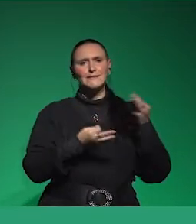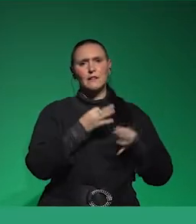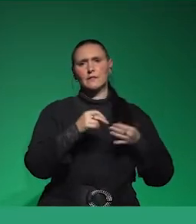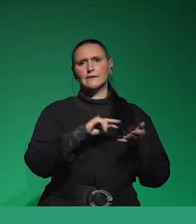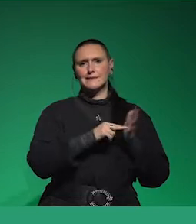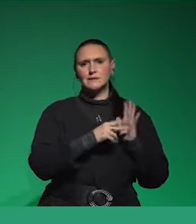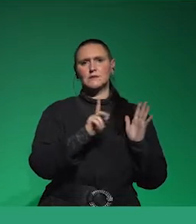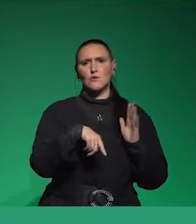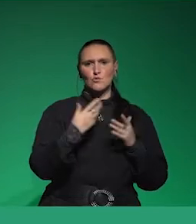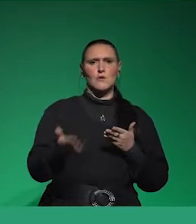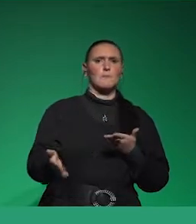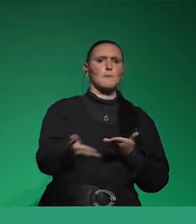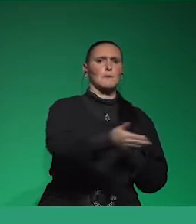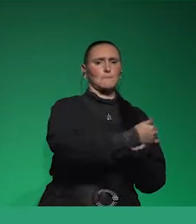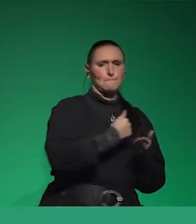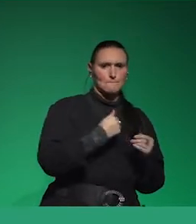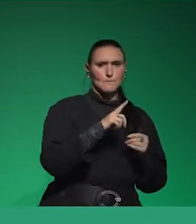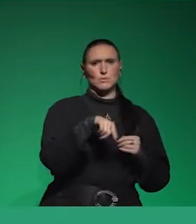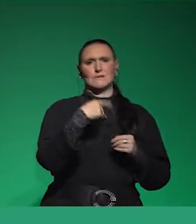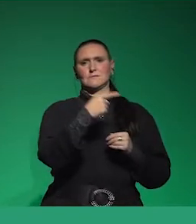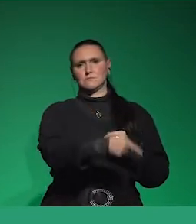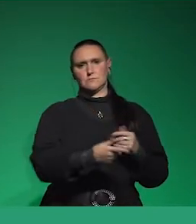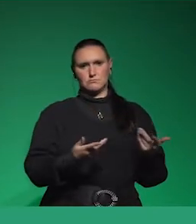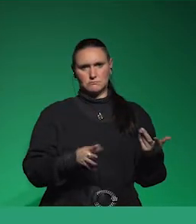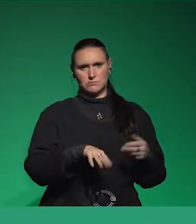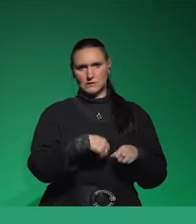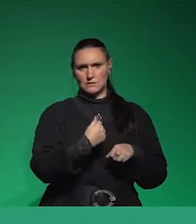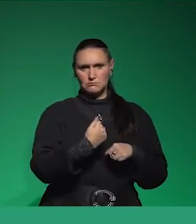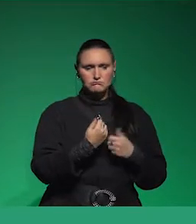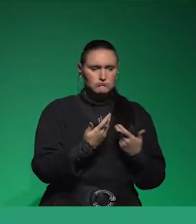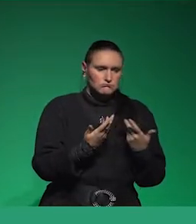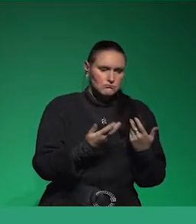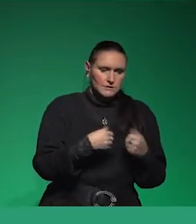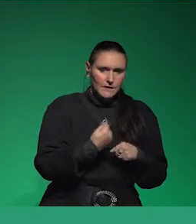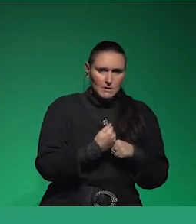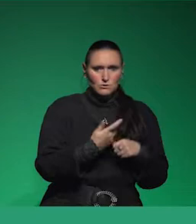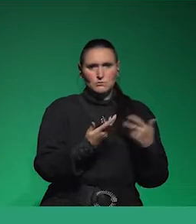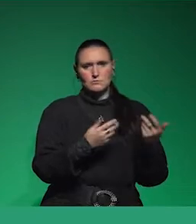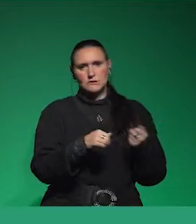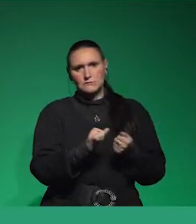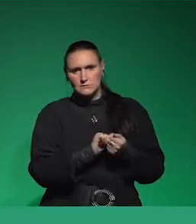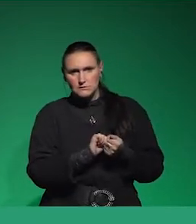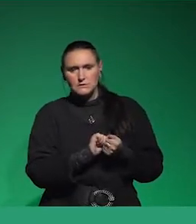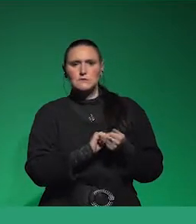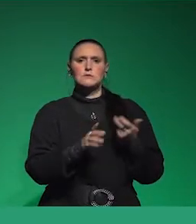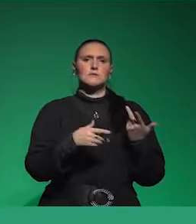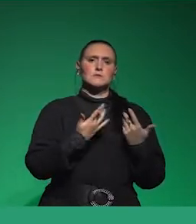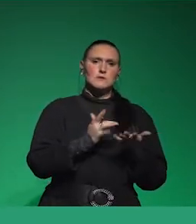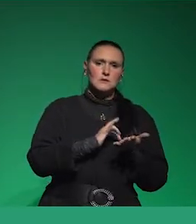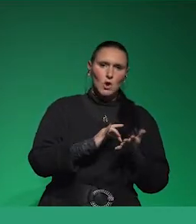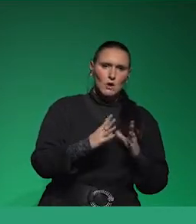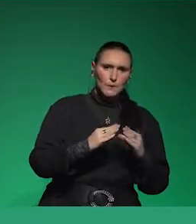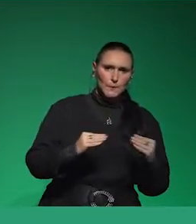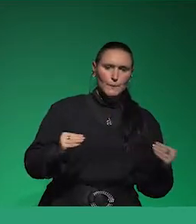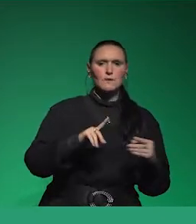dann werden sie verarbeitet. Also das heißt, sie müssen sauber gemacht werden, dann müssen sie getrocknet werden, gelagert. Einige